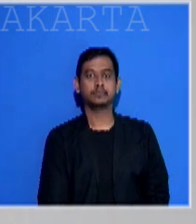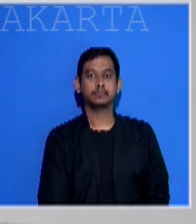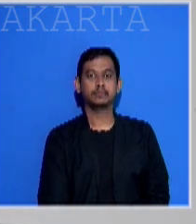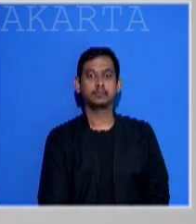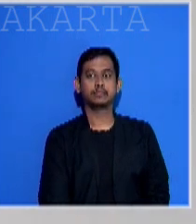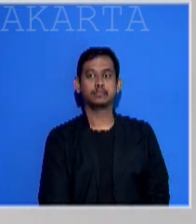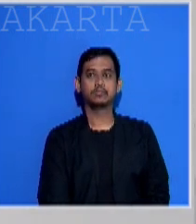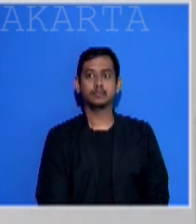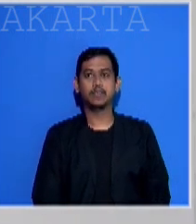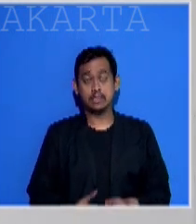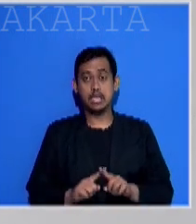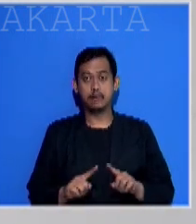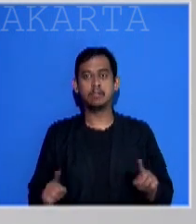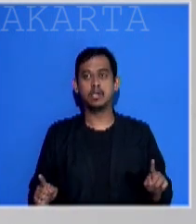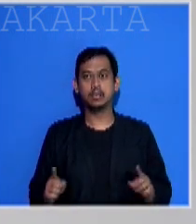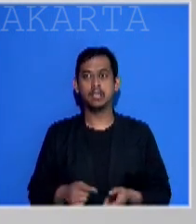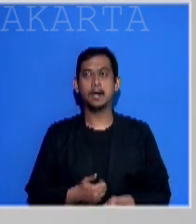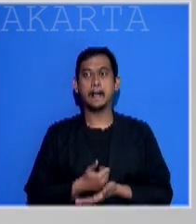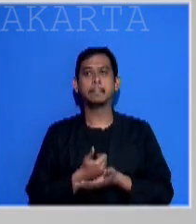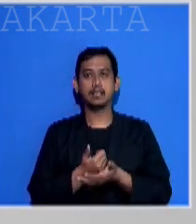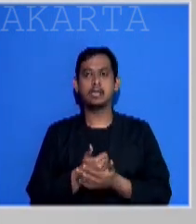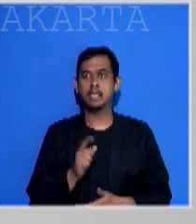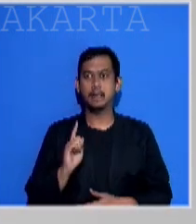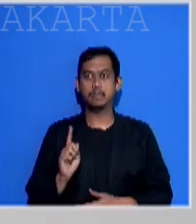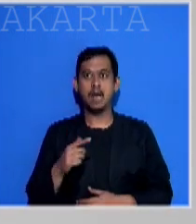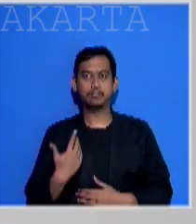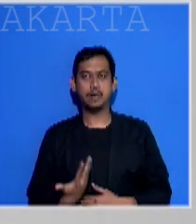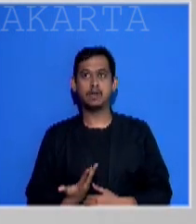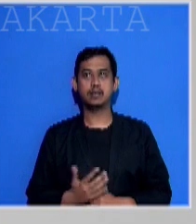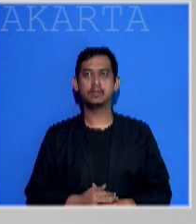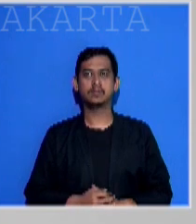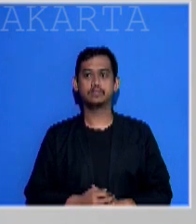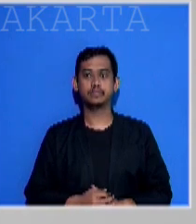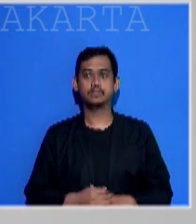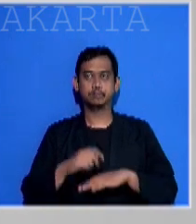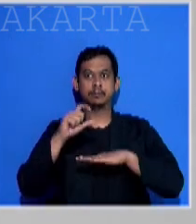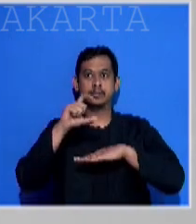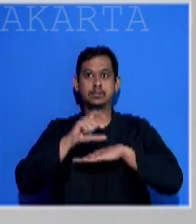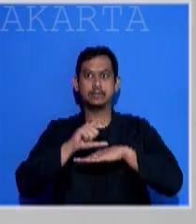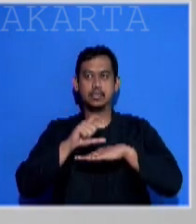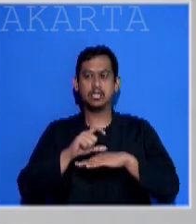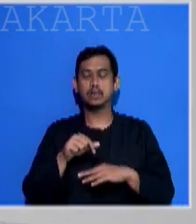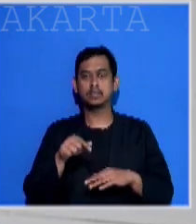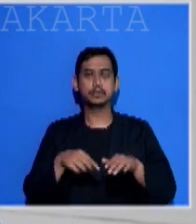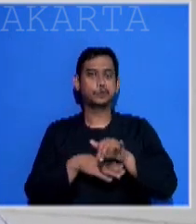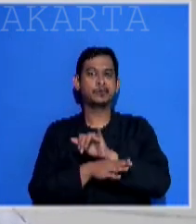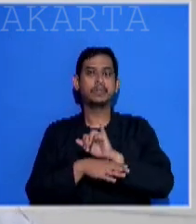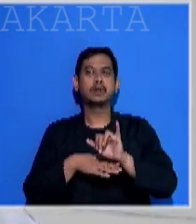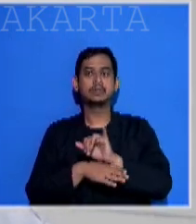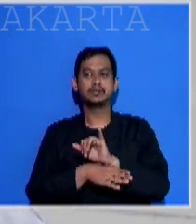itu sudah sangat membantu sekali kalau disembelih di Masjid itu cara nyembelihnya juga dari sisi